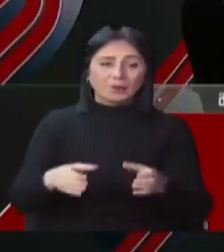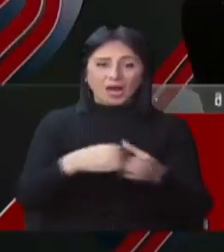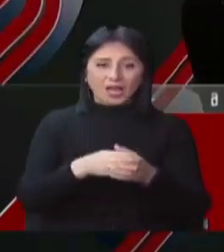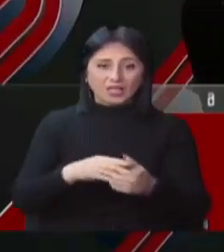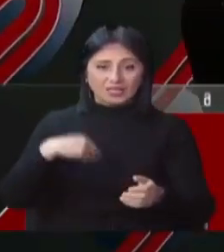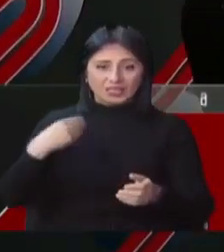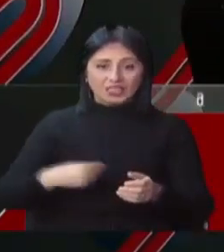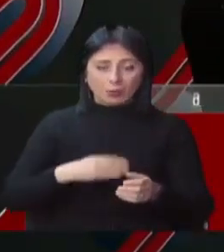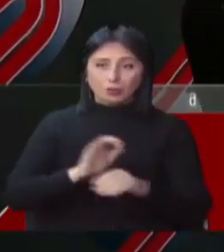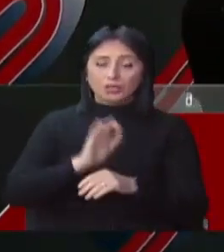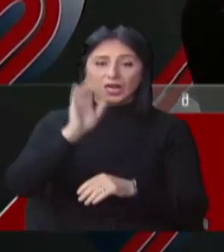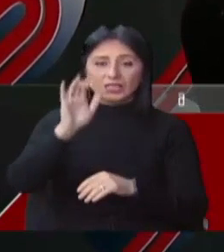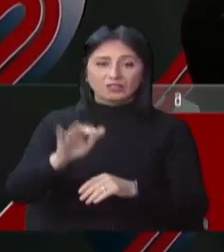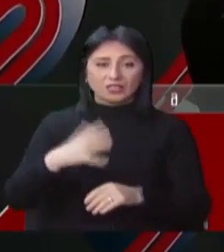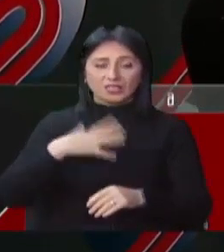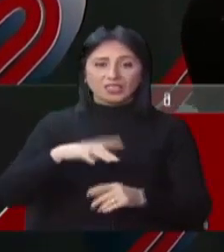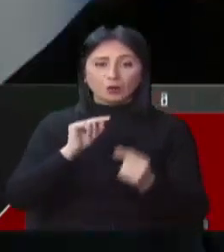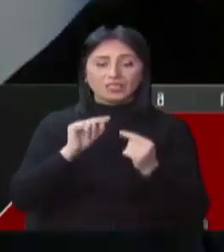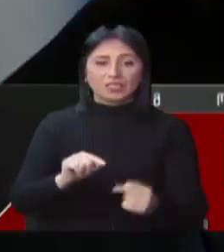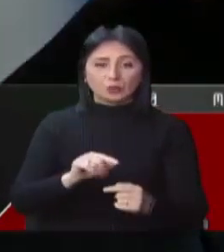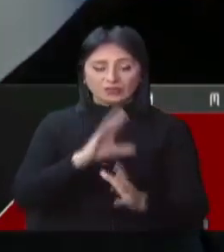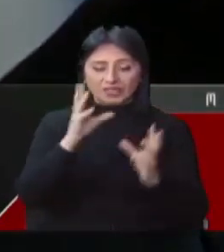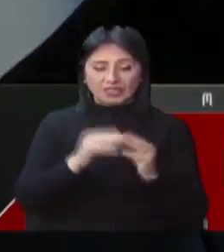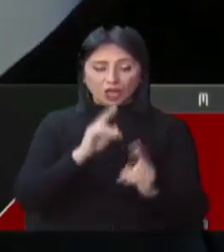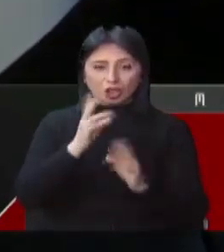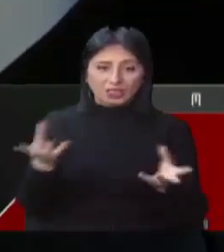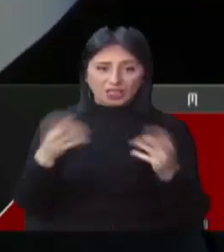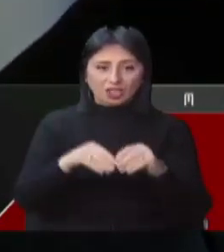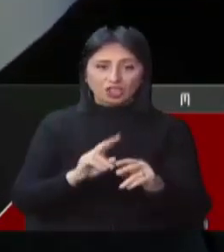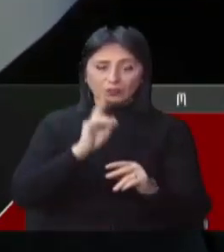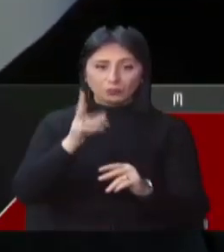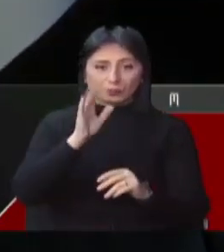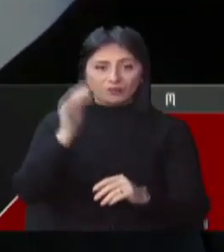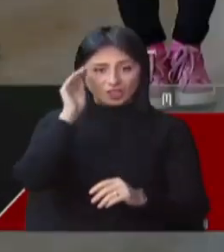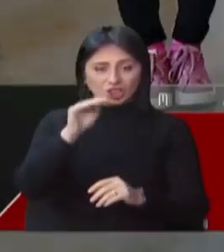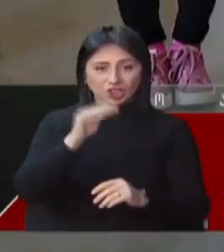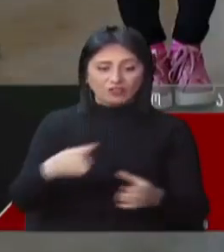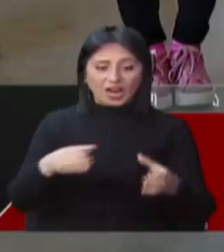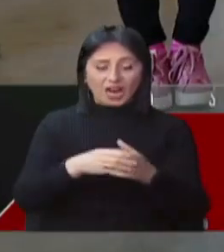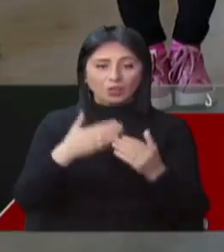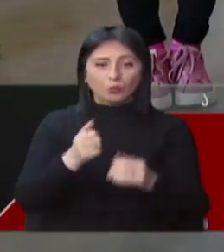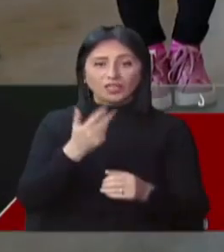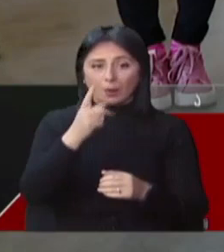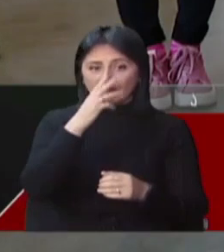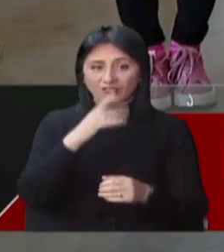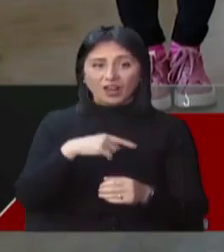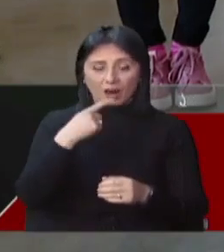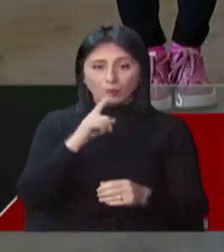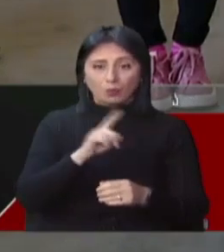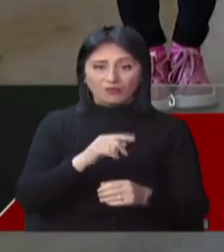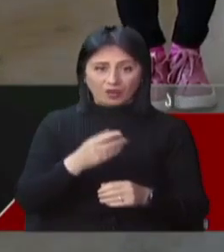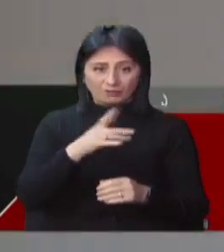gaertianeba Strasbourgshi gasakzavnat sakartvelos tsinaagdeg საერთო სარჩელსაც ამზადებს. Შეგახსენებთ, გაერთიანება უკვე რამდენიმე თვე ამტკიცებს,